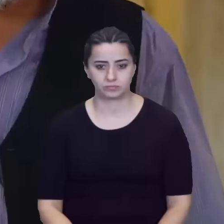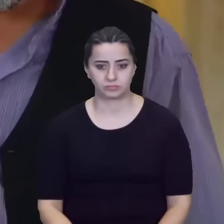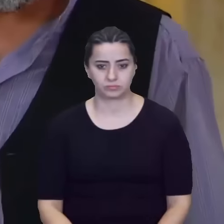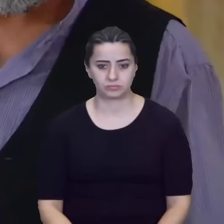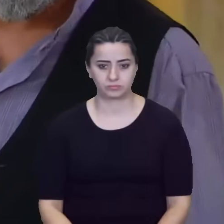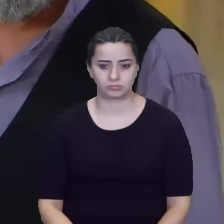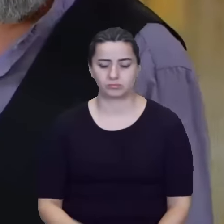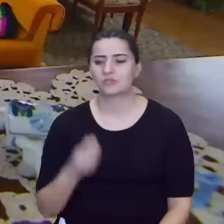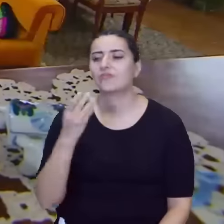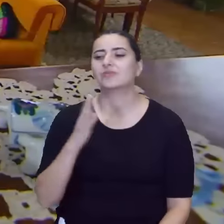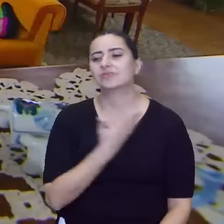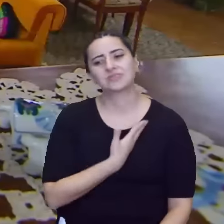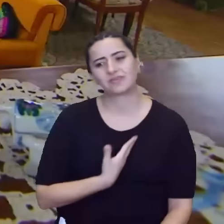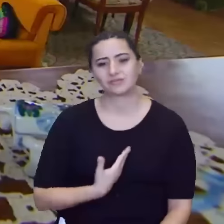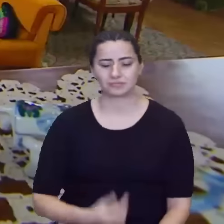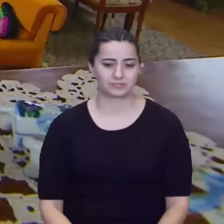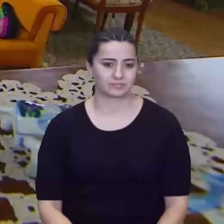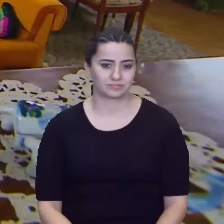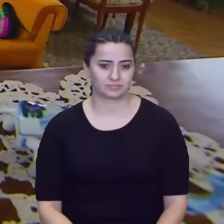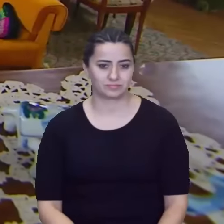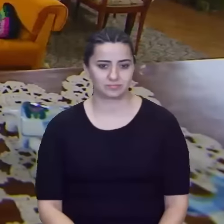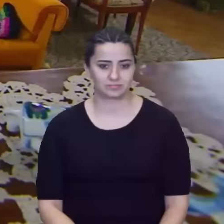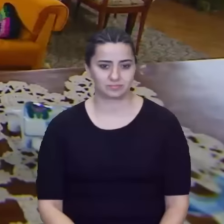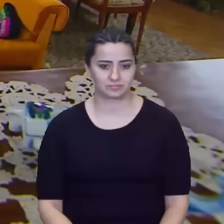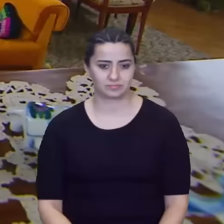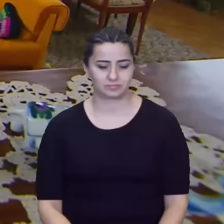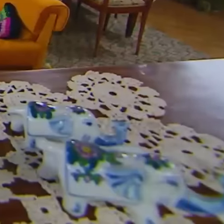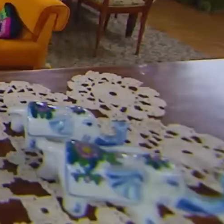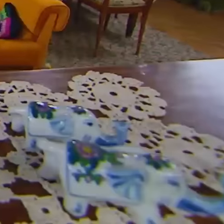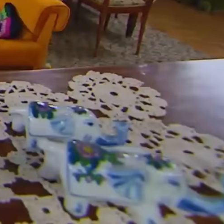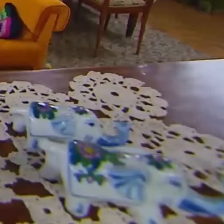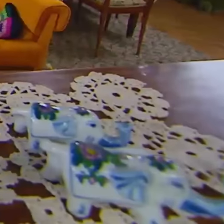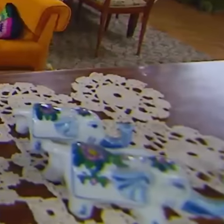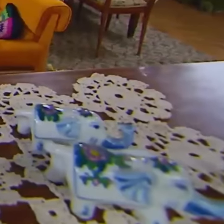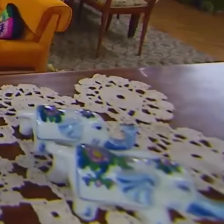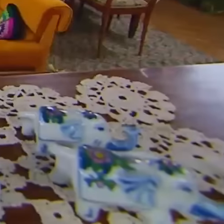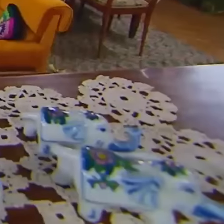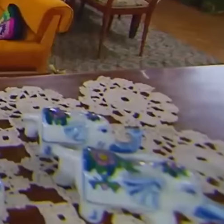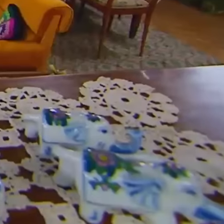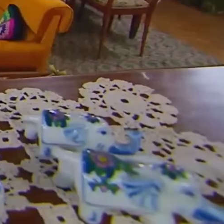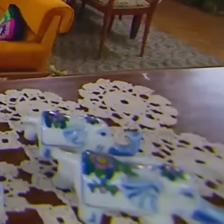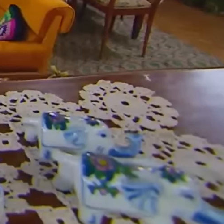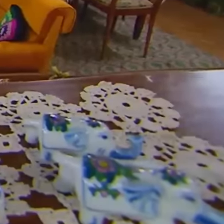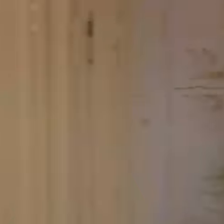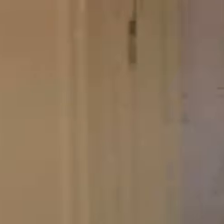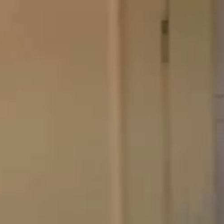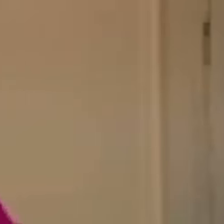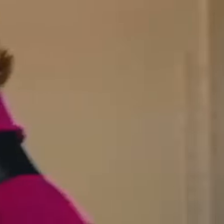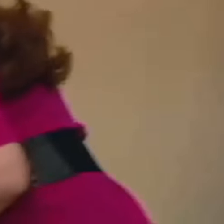Yok. Vermeyelim ya. Biz çok seviyoruz onu. Allah'ım. Misafirler kanepeye geçiyor. Kapıya Nazlı koştu.